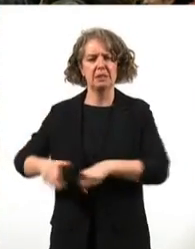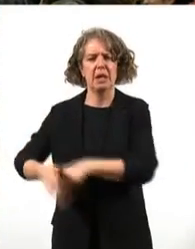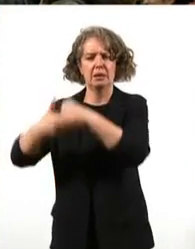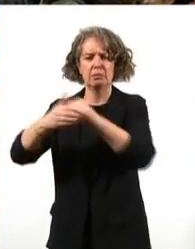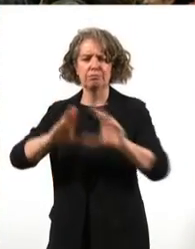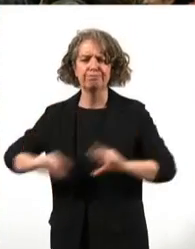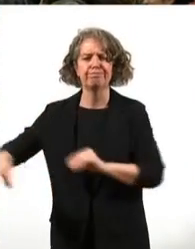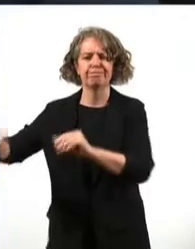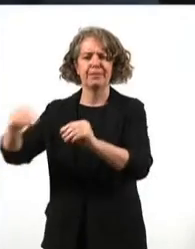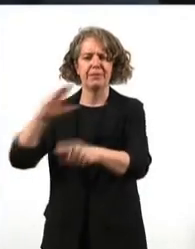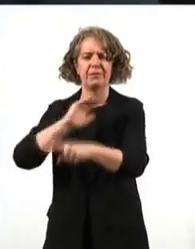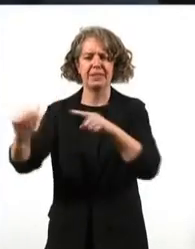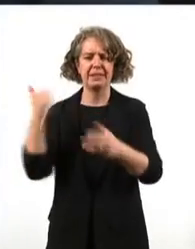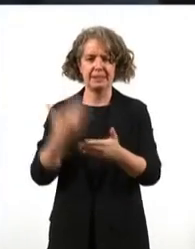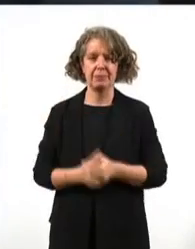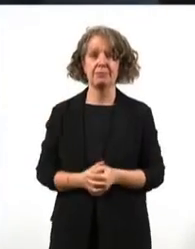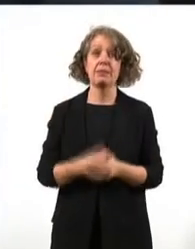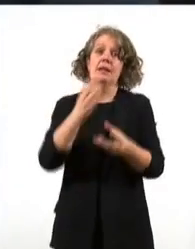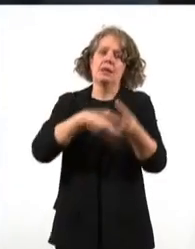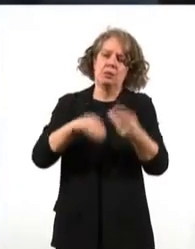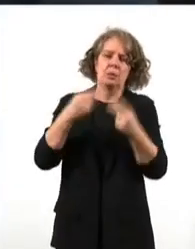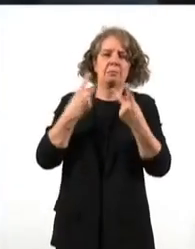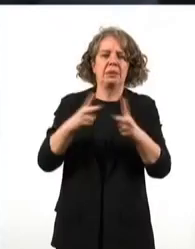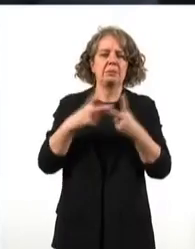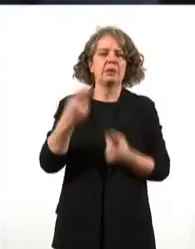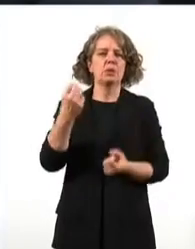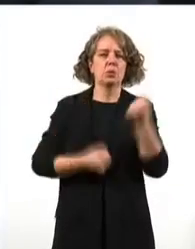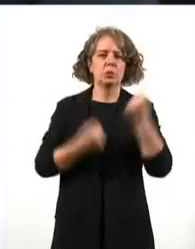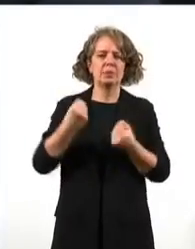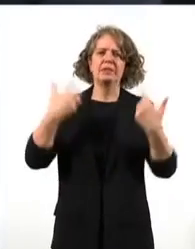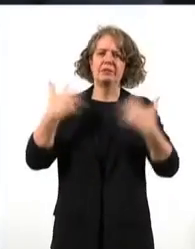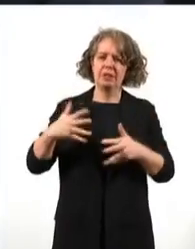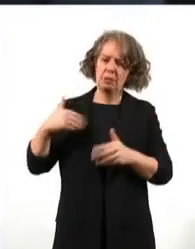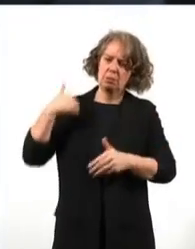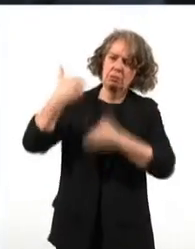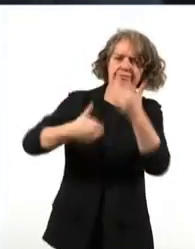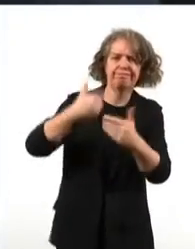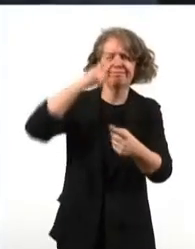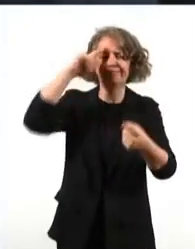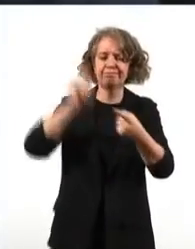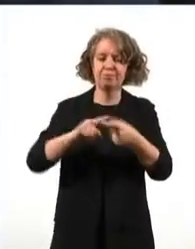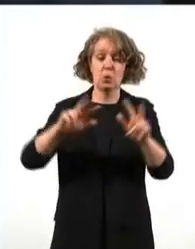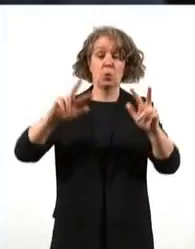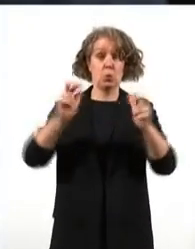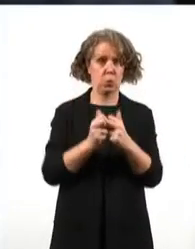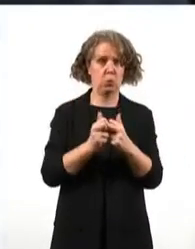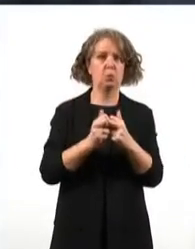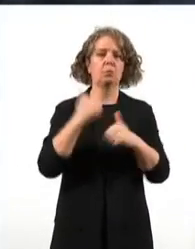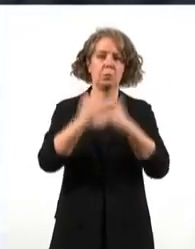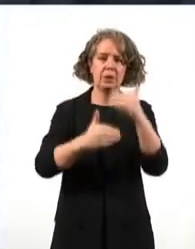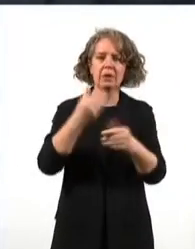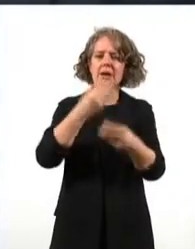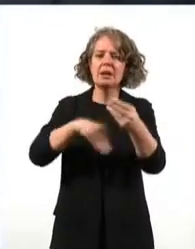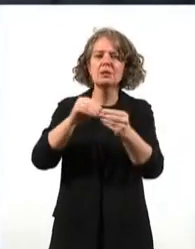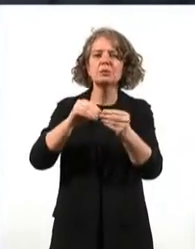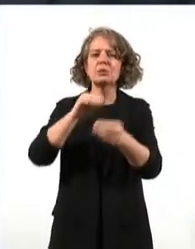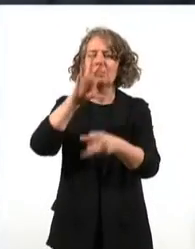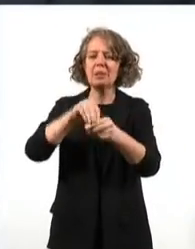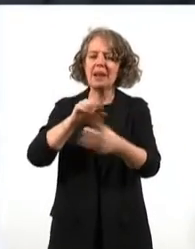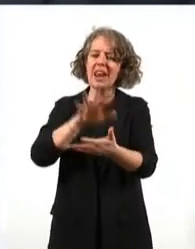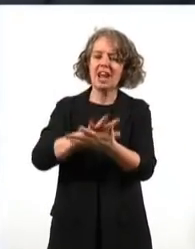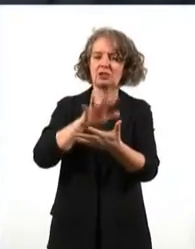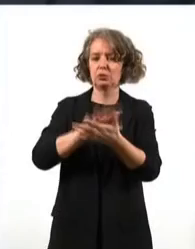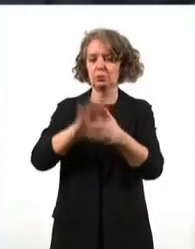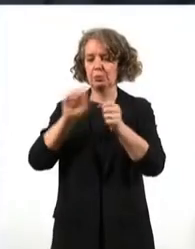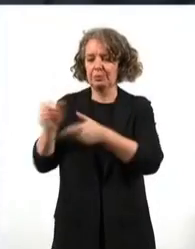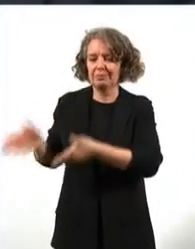vraiment à avancer à la fois sur le coût et sur à quel âge on peut accéder au permis de